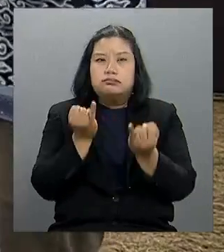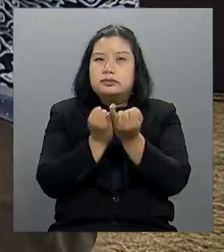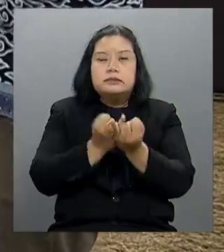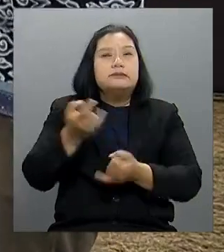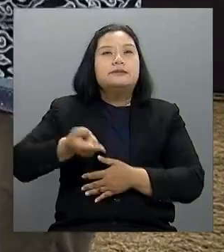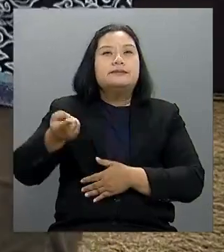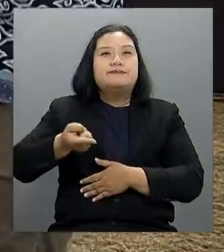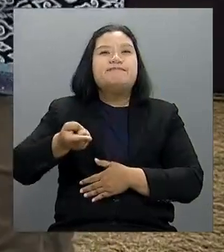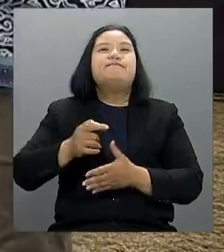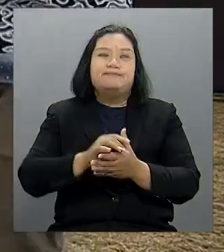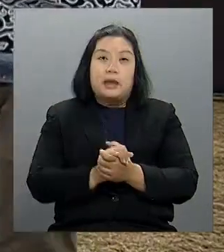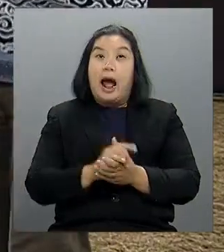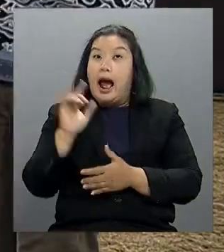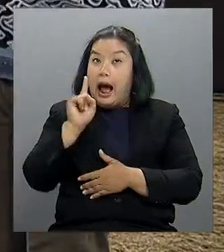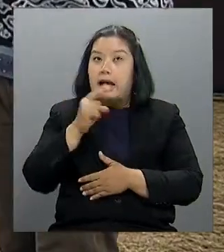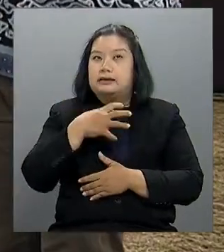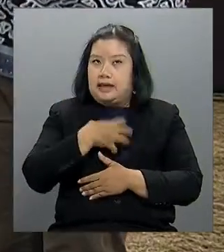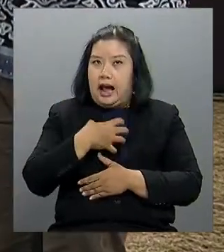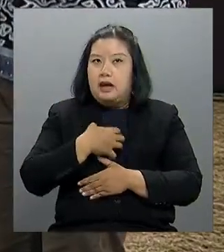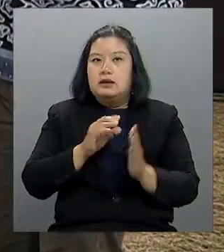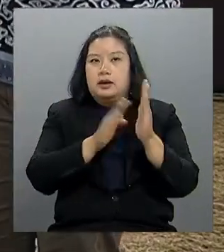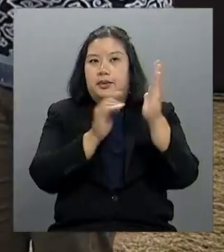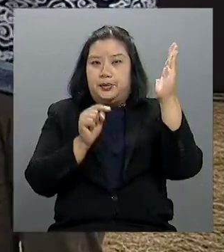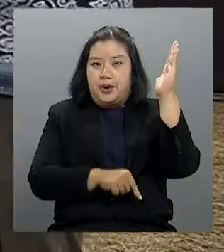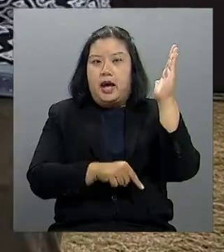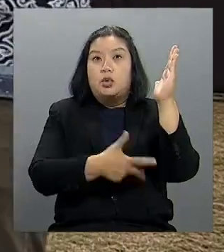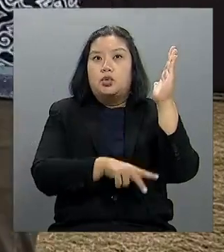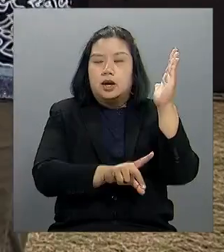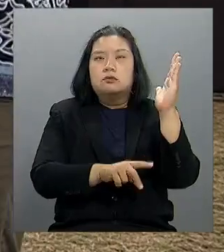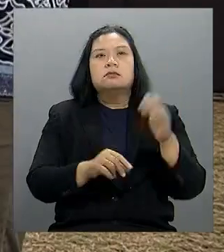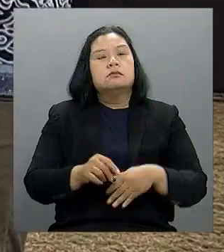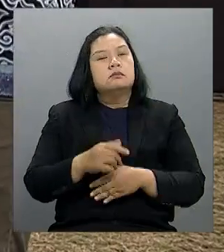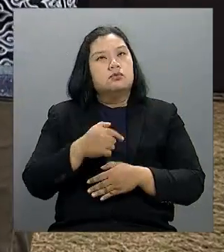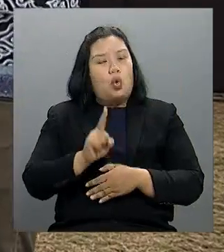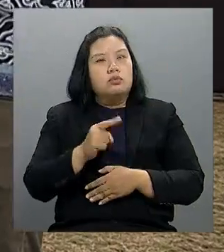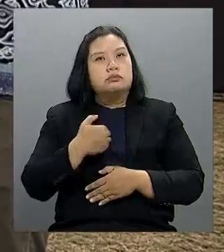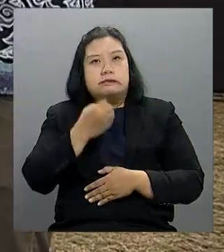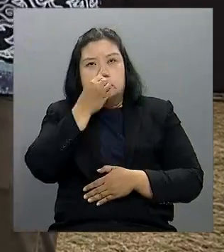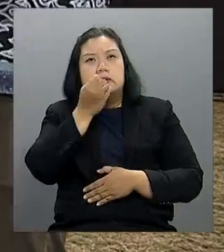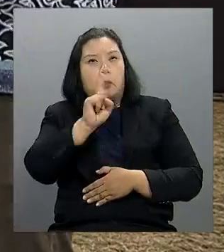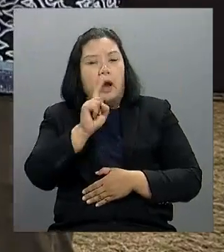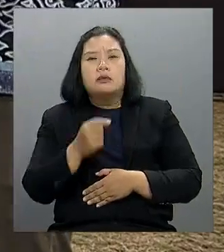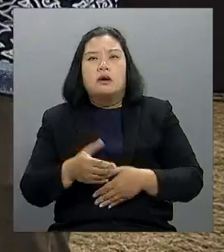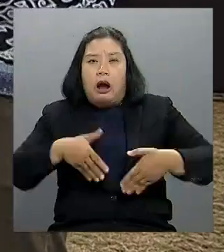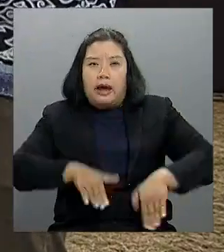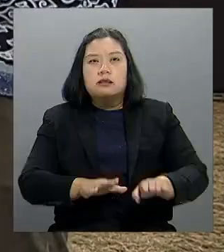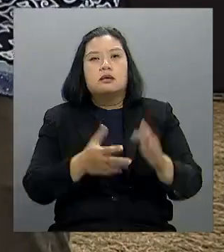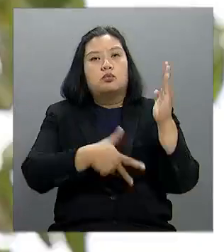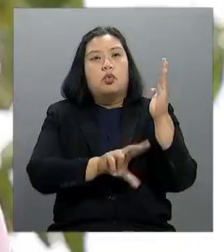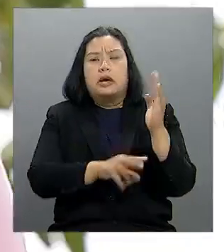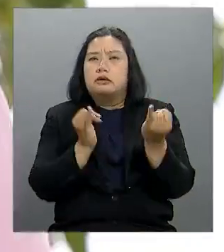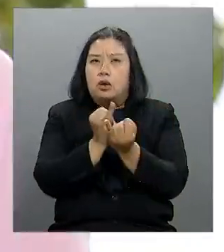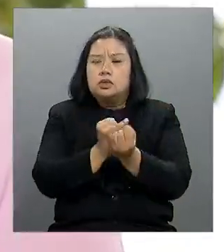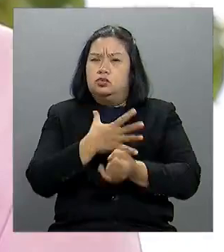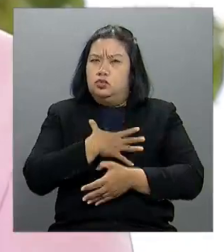าภูเก็ตนี้เพราะคนภูเก็ตเป็นคนช่างกินไง ค่ะ ครับ คนภูเก็ตเป็นคนที่ช่างกินแล้วก็วันหนึ่งกิน5มื้อค่ะ วัน